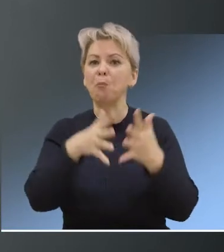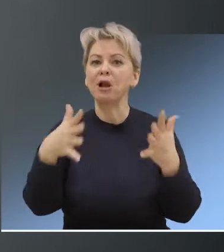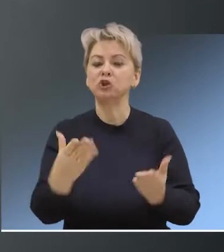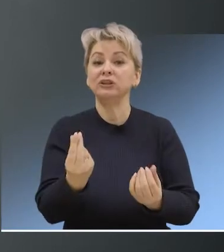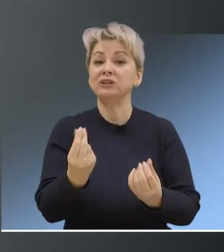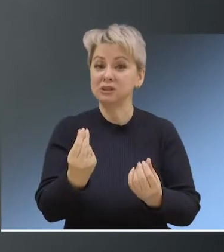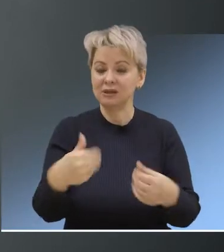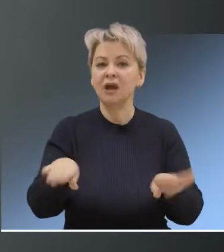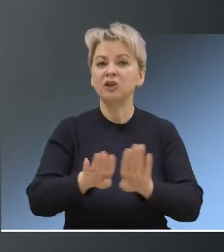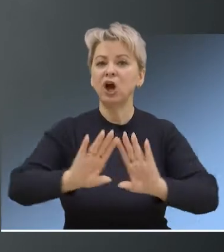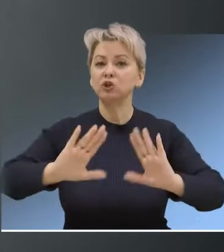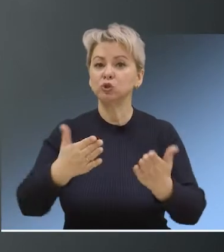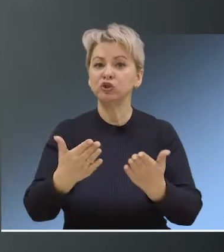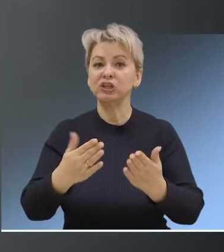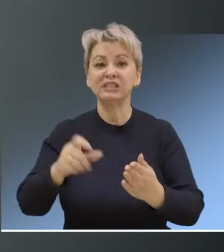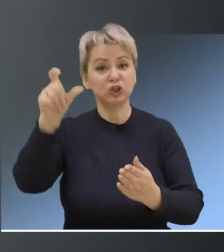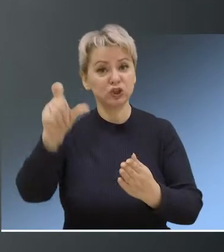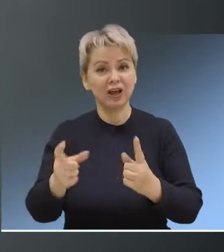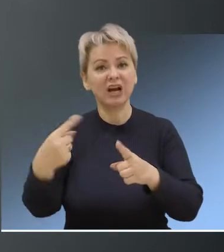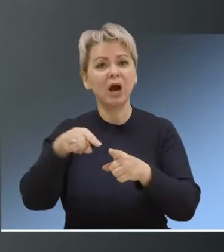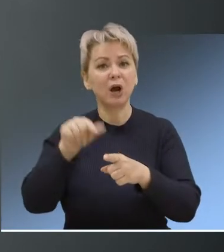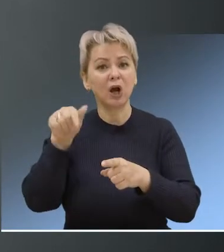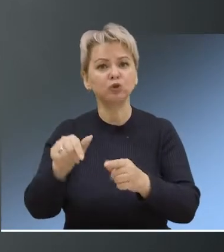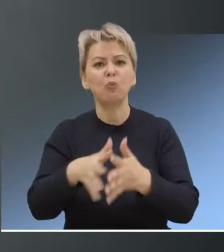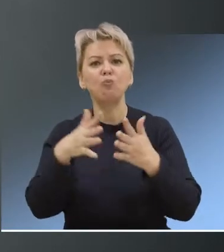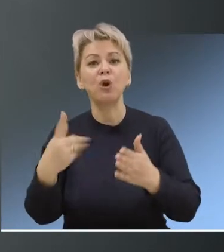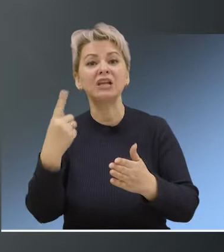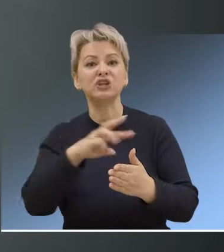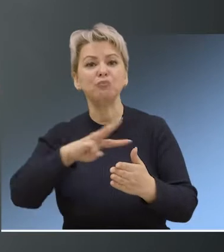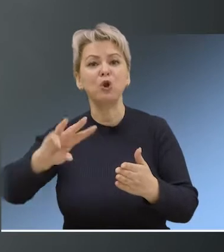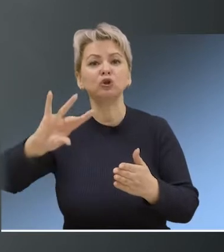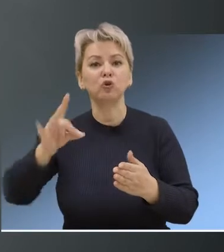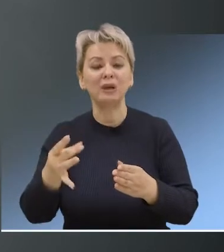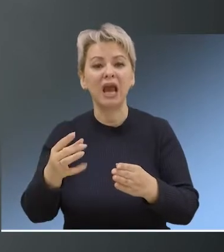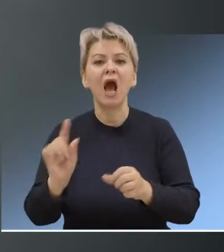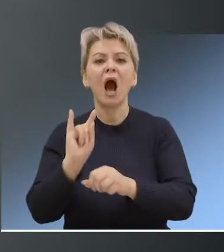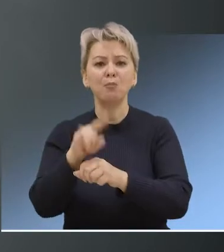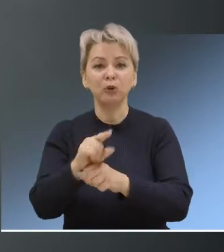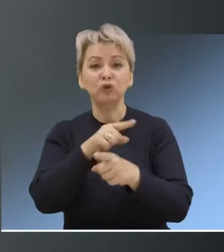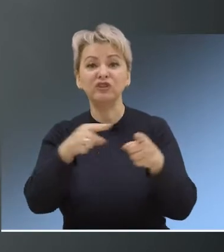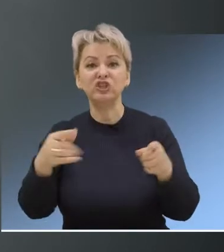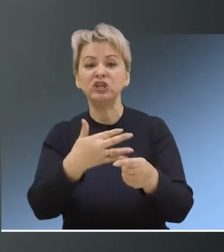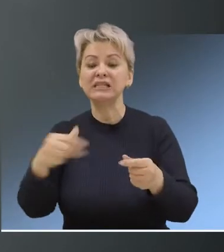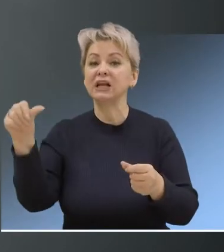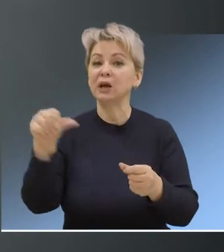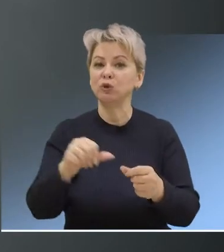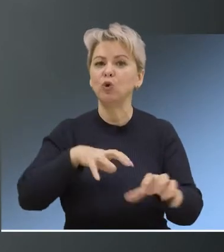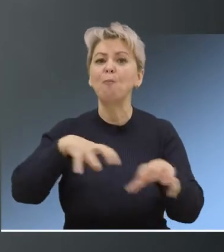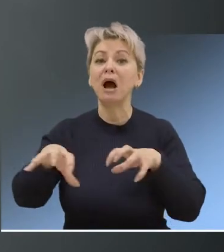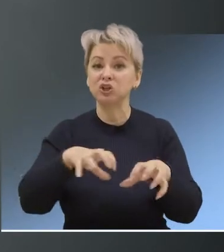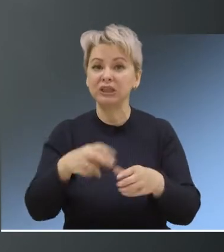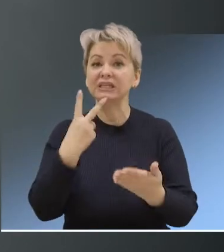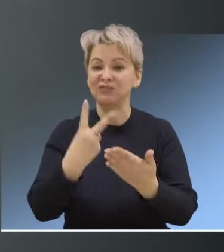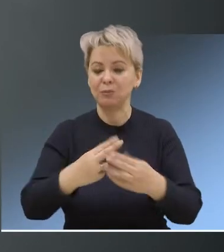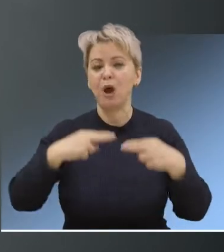списываются внушительные суммы. Так произошло и с потерпевшим, которого более чем на миллион рублей развели в течение нескольких минут